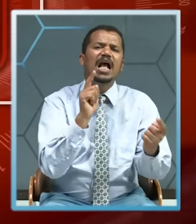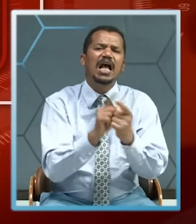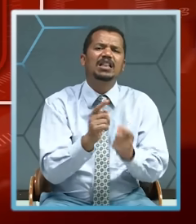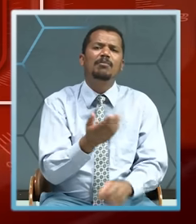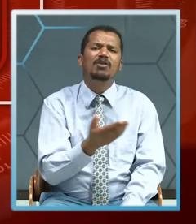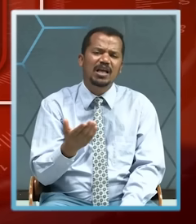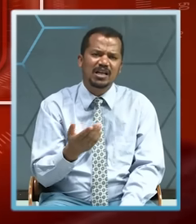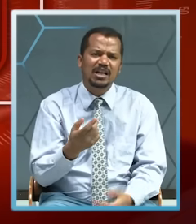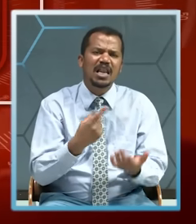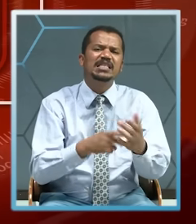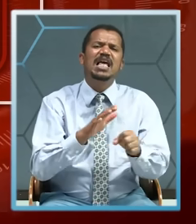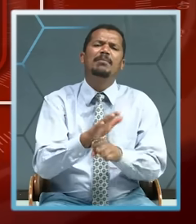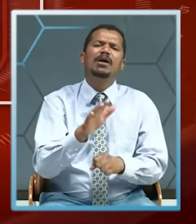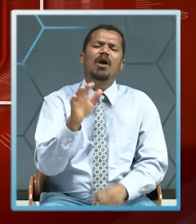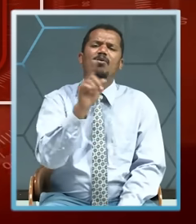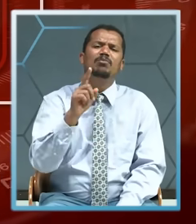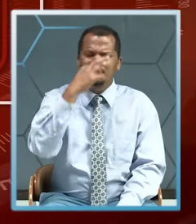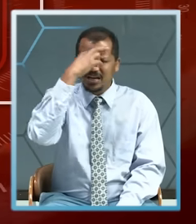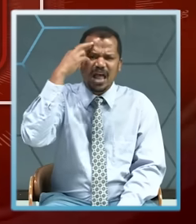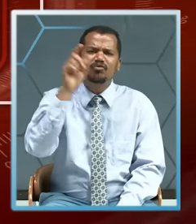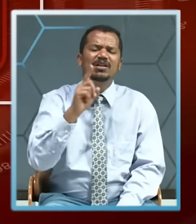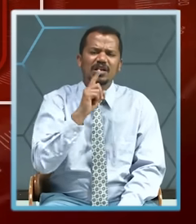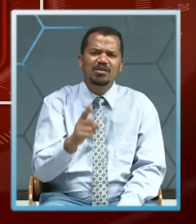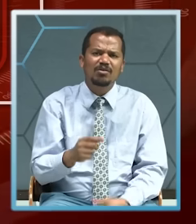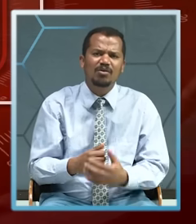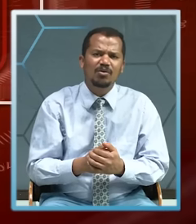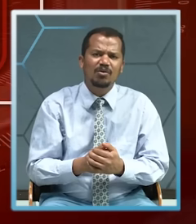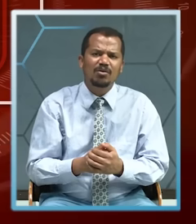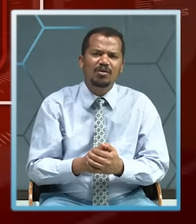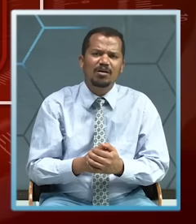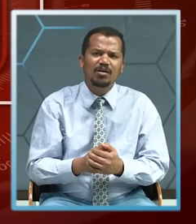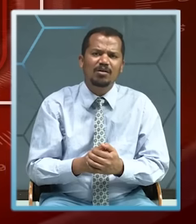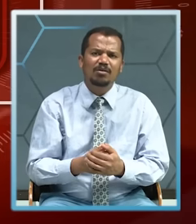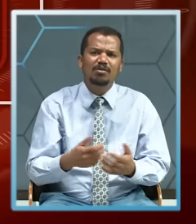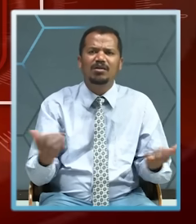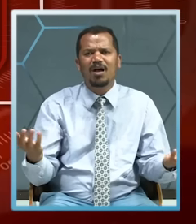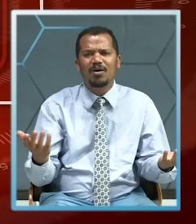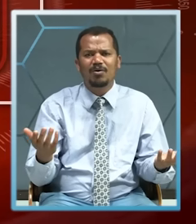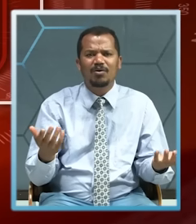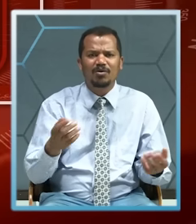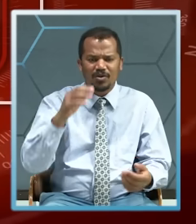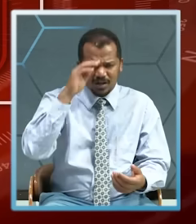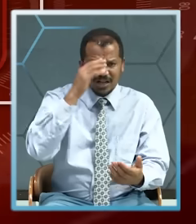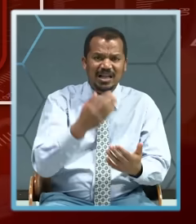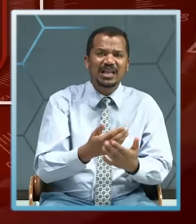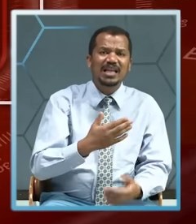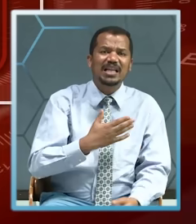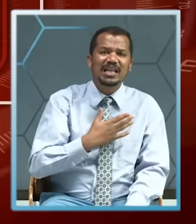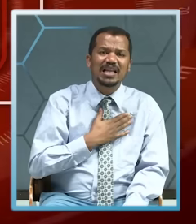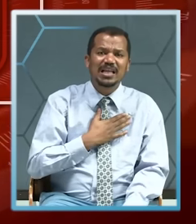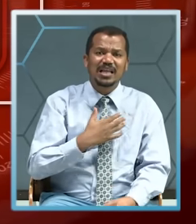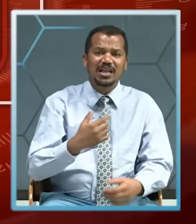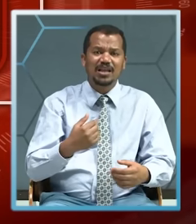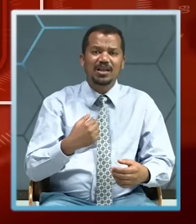ምንድነው የገጠመው ነገር? ለዚህ አበቃው ነገር ምክንያቱ ምንድነው? ያው እንግዲህ ያው ለድንገት ነው